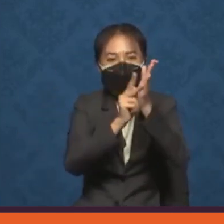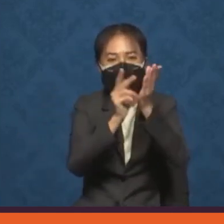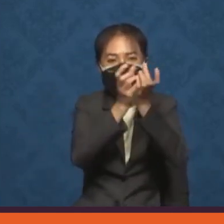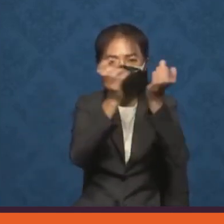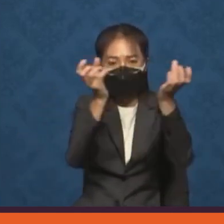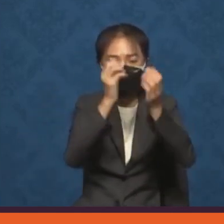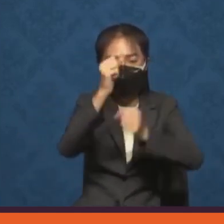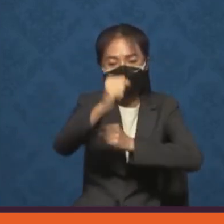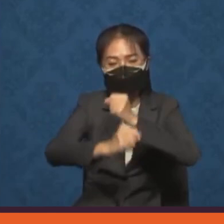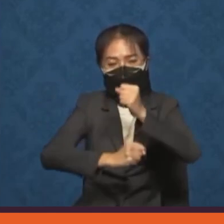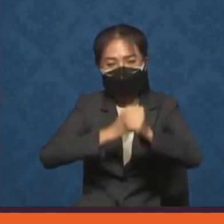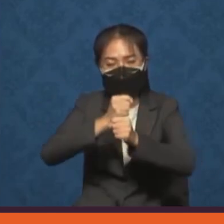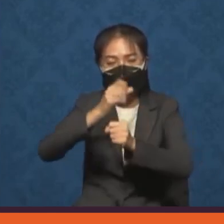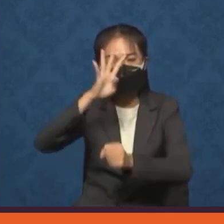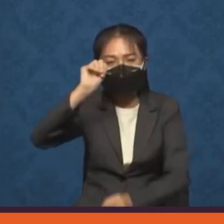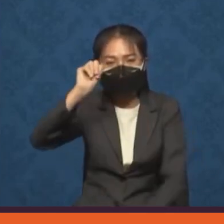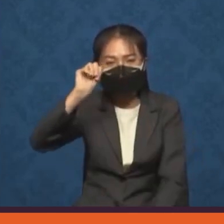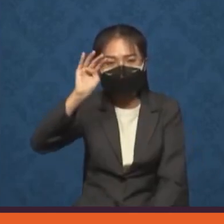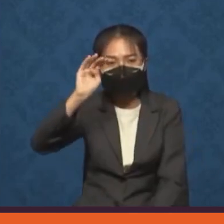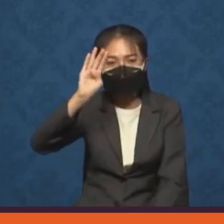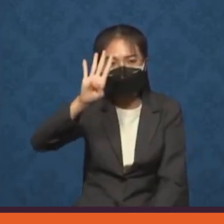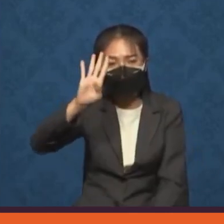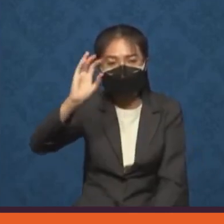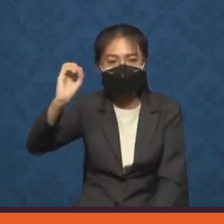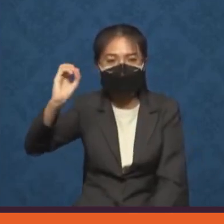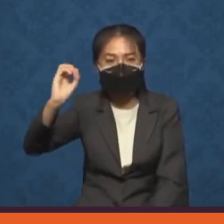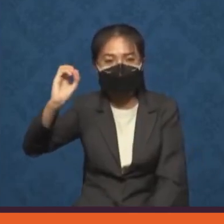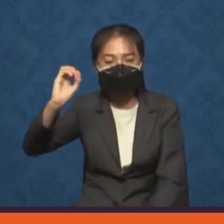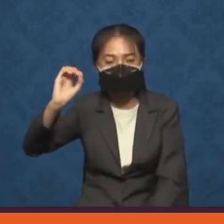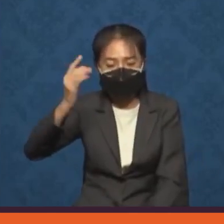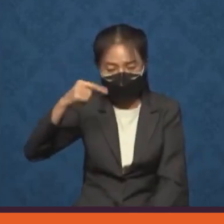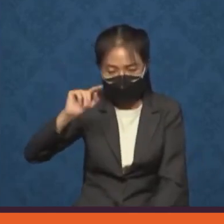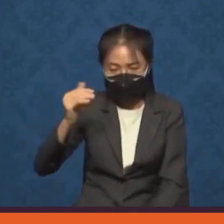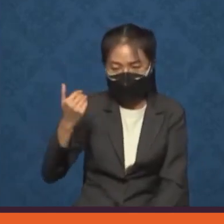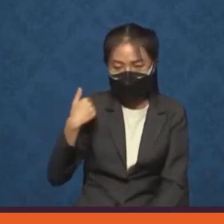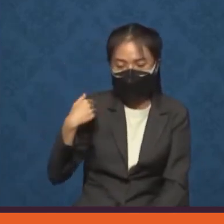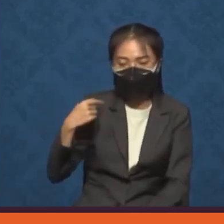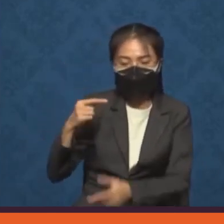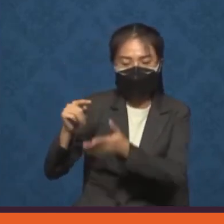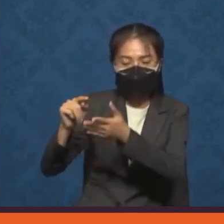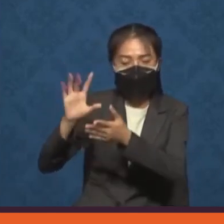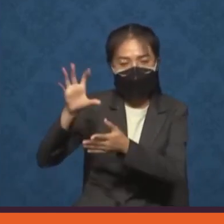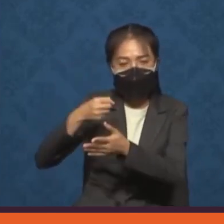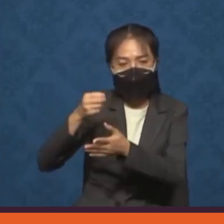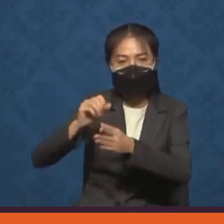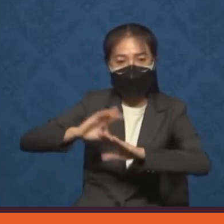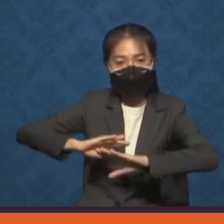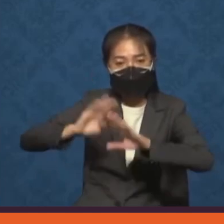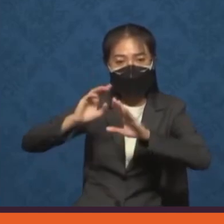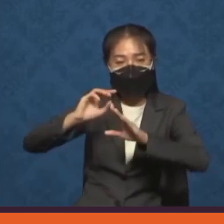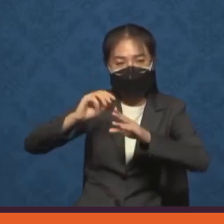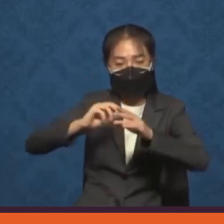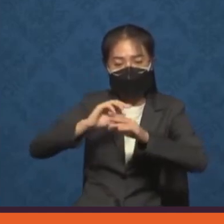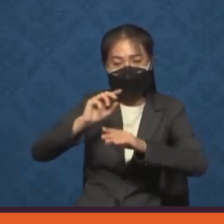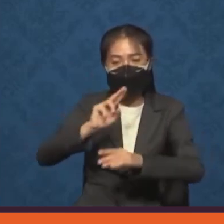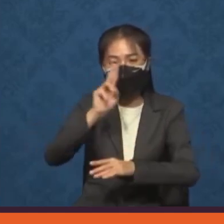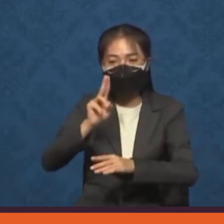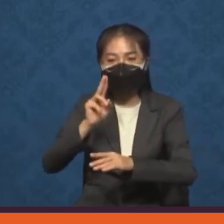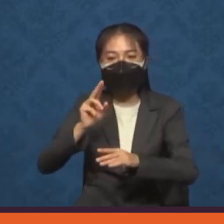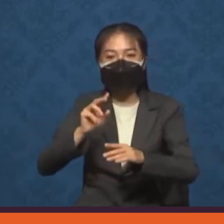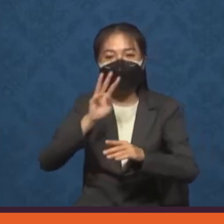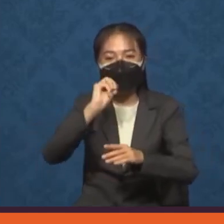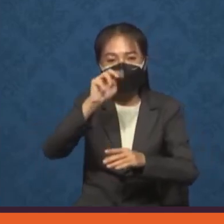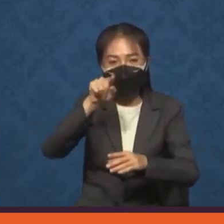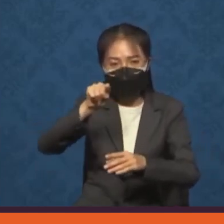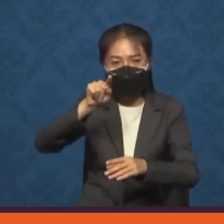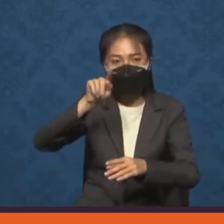รมนูญ40เอาเรื่องกระบวนการถอดถอนผู้ดำรงตำแหน่งมาใช้ตั้งแต่มาตรา303และบุคคลที่จะถูกถอดถอนได้ก็มีพวกประธ